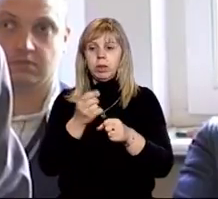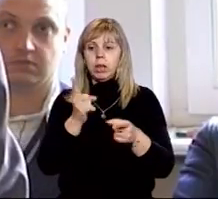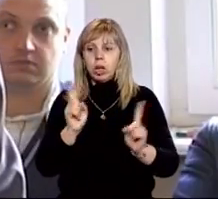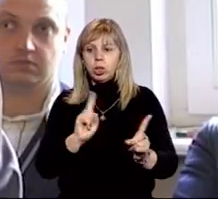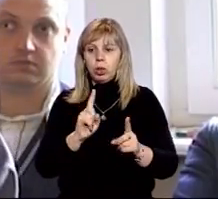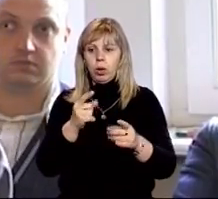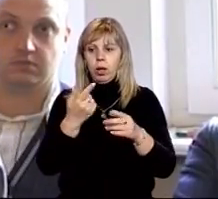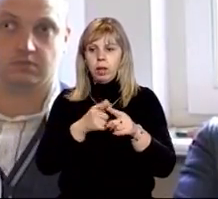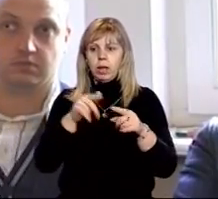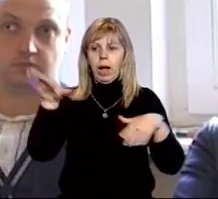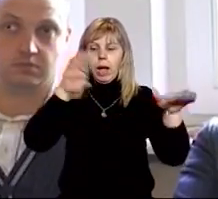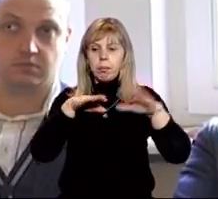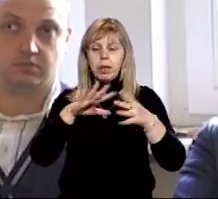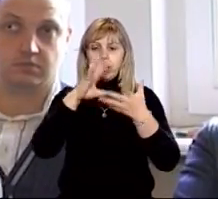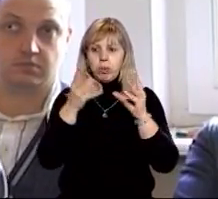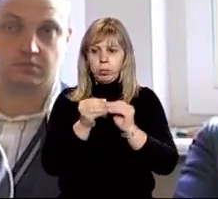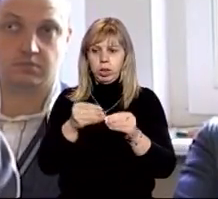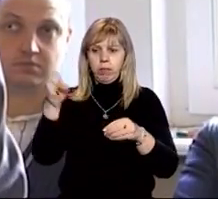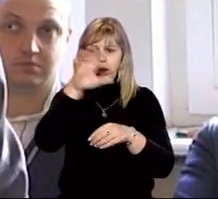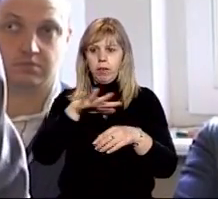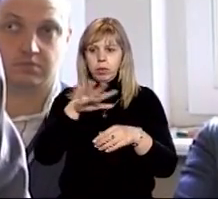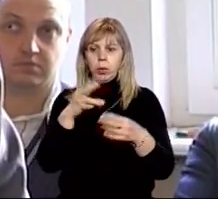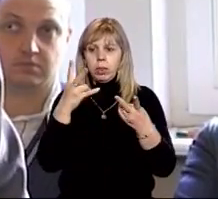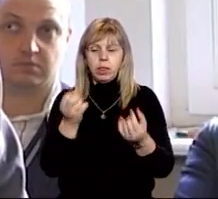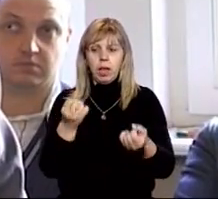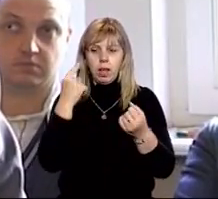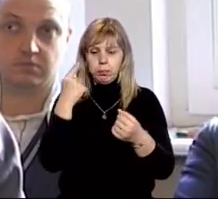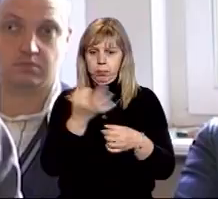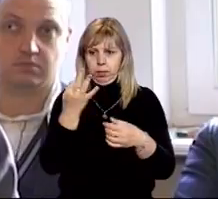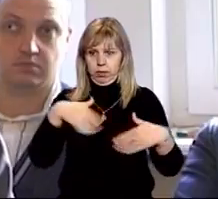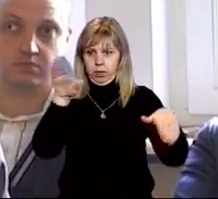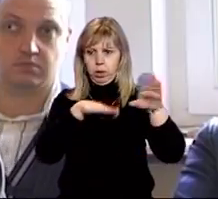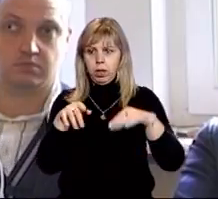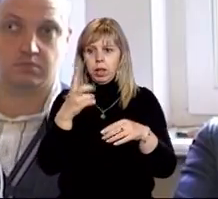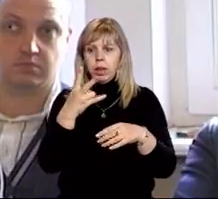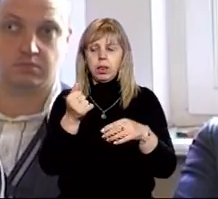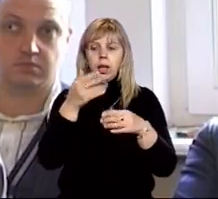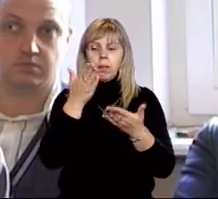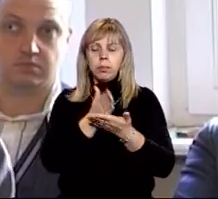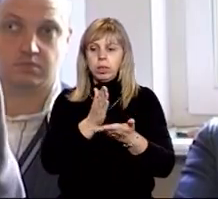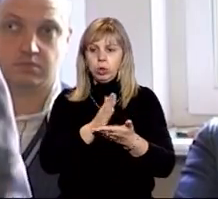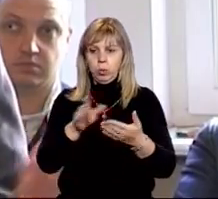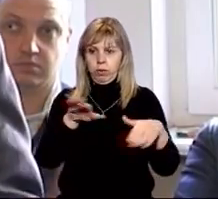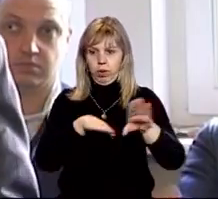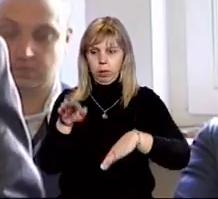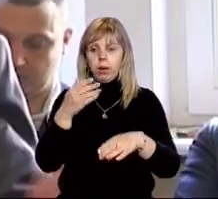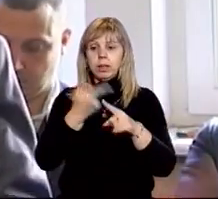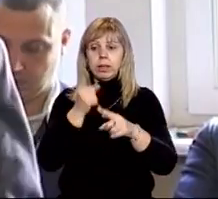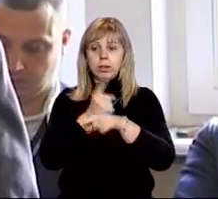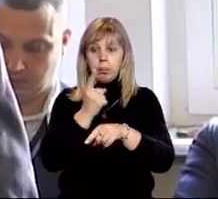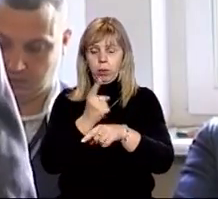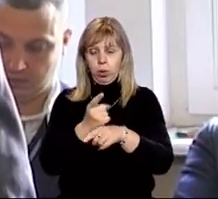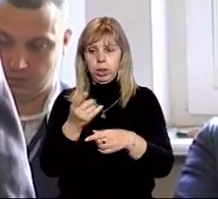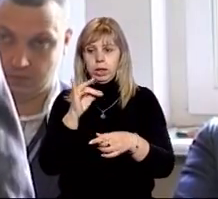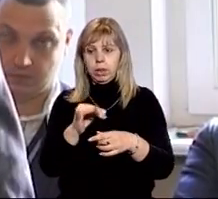жодній вершині Карпат взагалі у Європі не існує вітропарків, не існує поставлених вітряків. Це заборонено